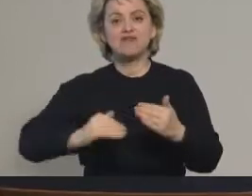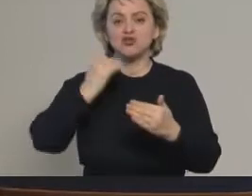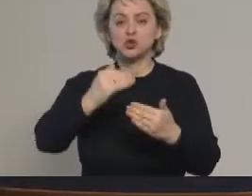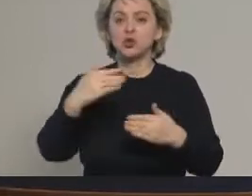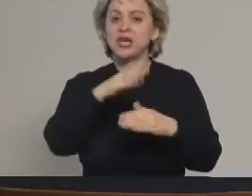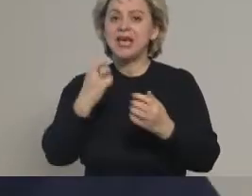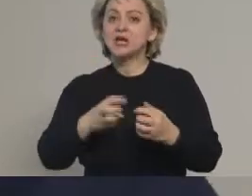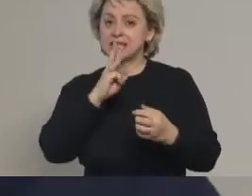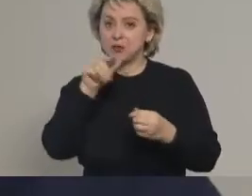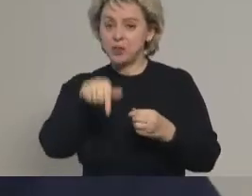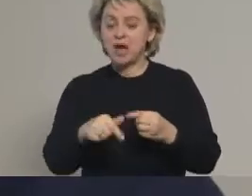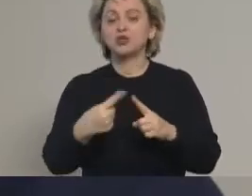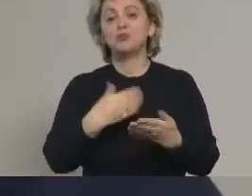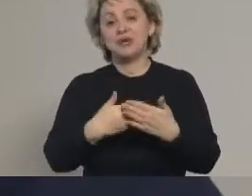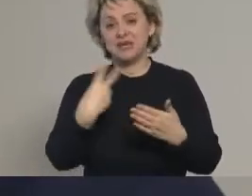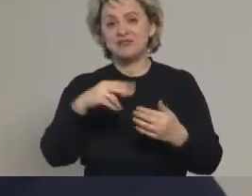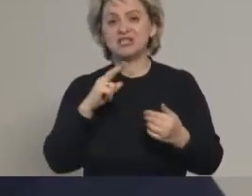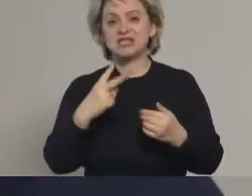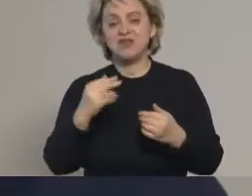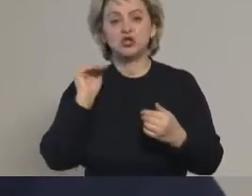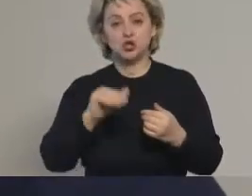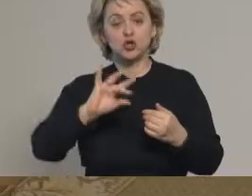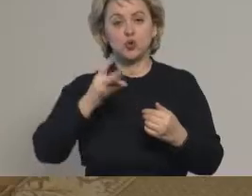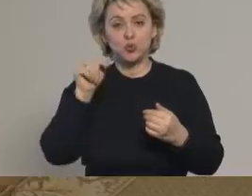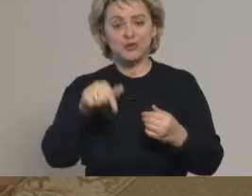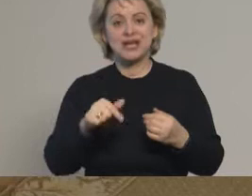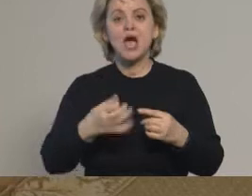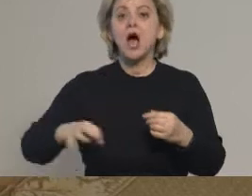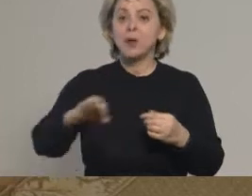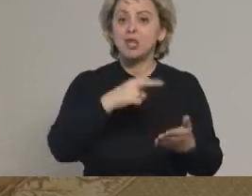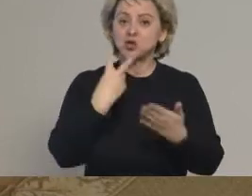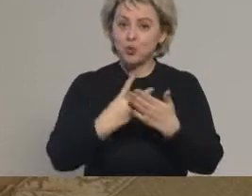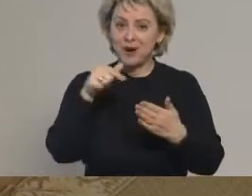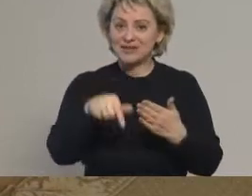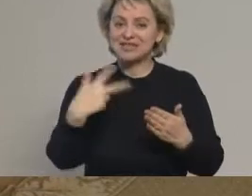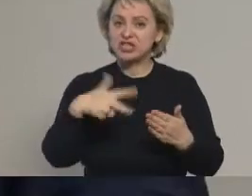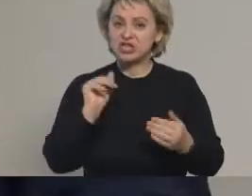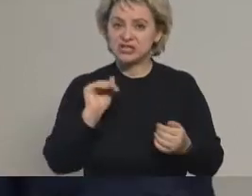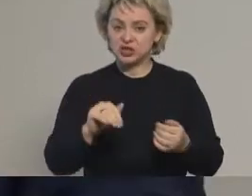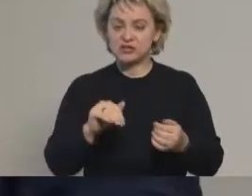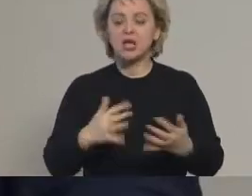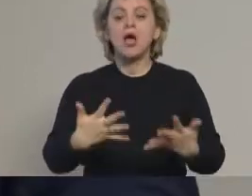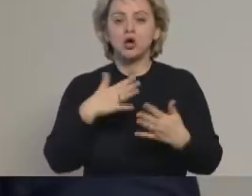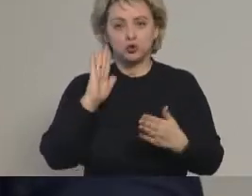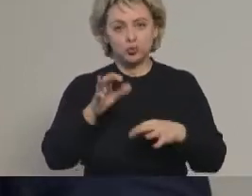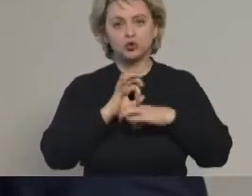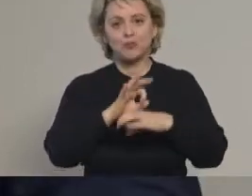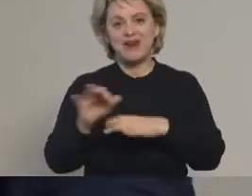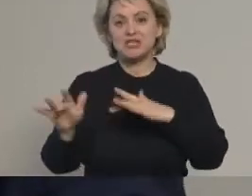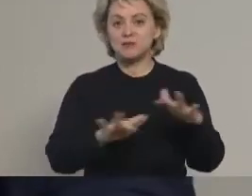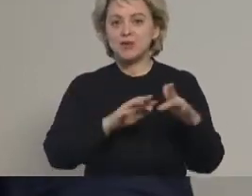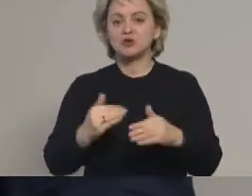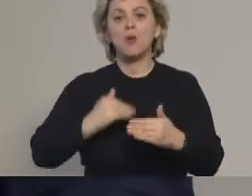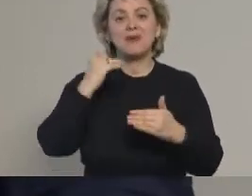уровень средней зарплаты – около 22 тысяч рублей, при областном показателе – 30 тысяч. Конечно, будем проводить мероприятия